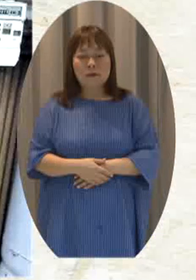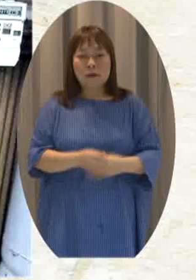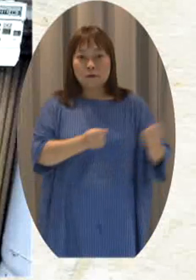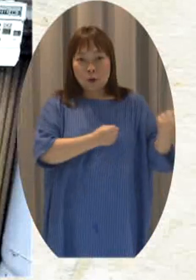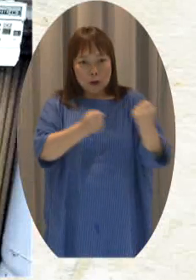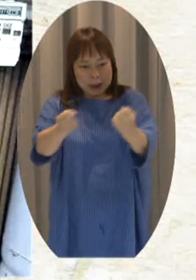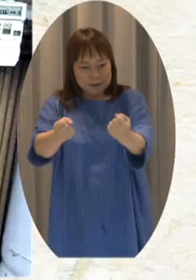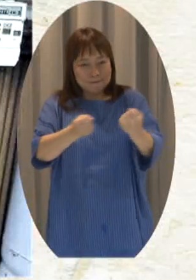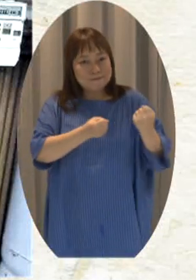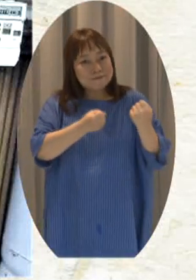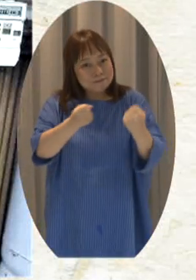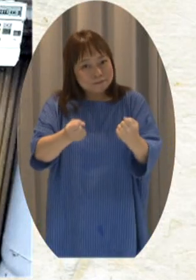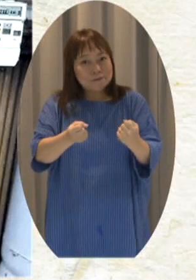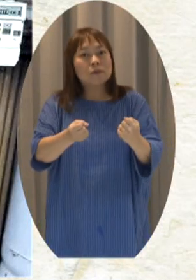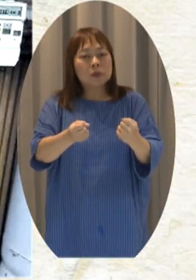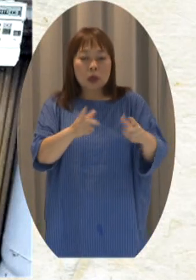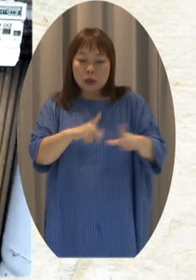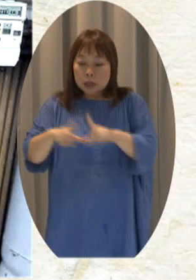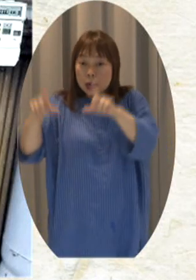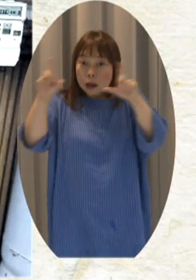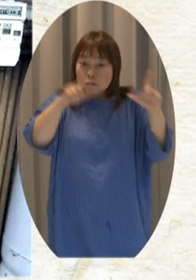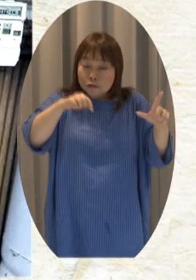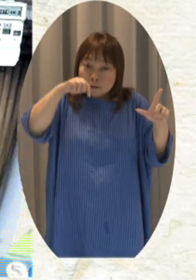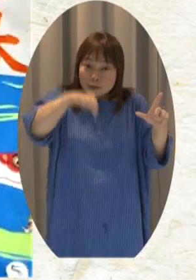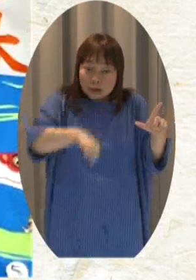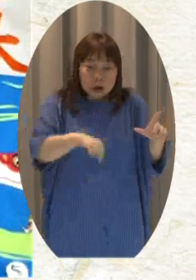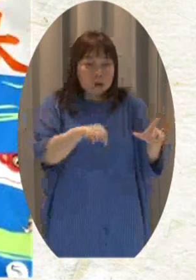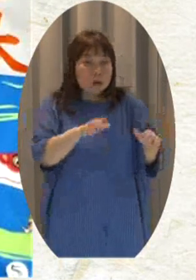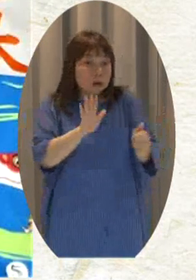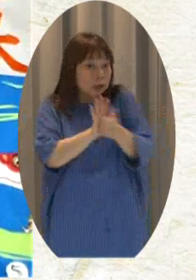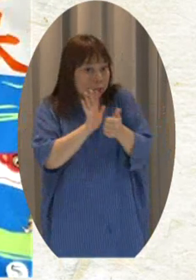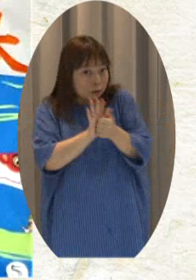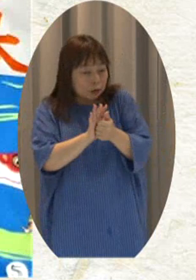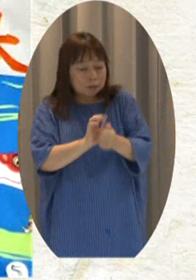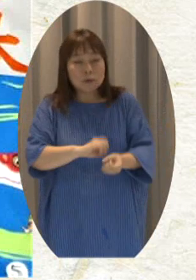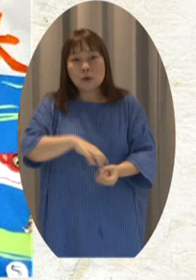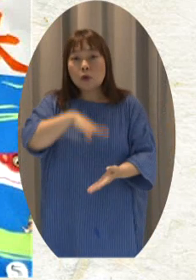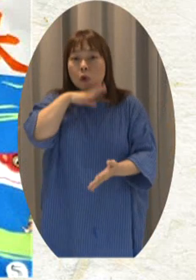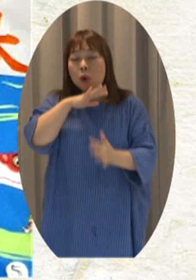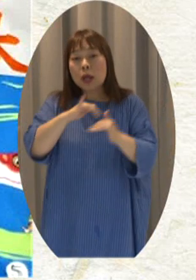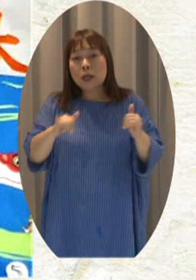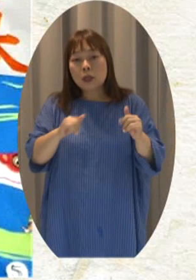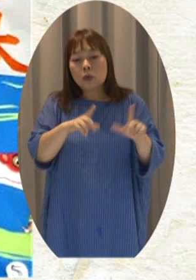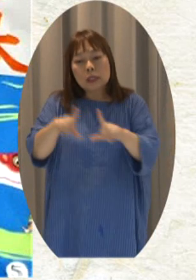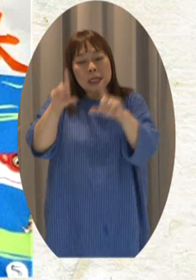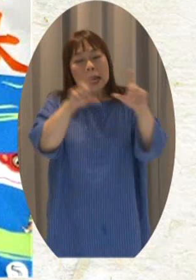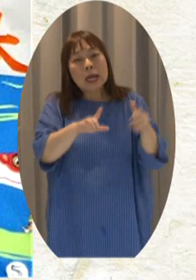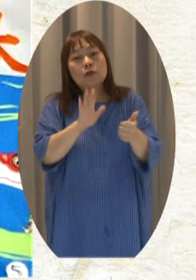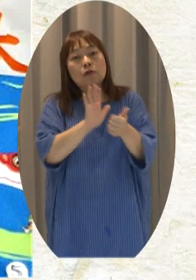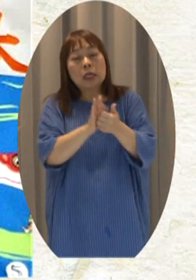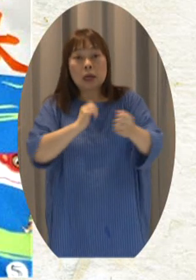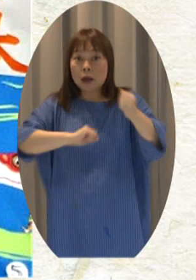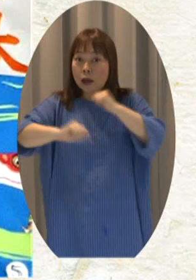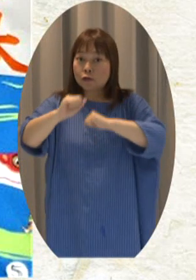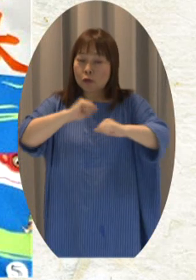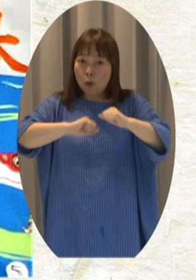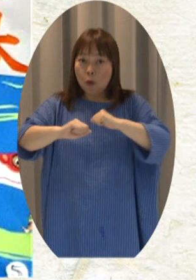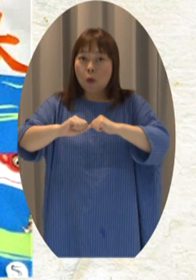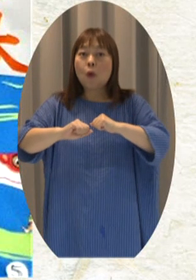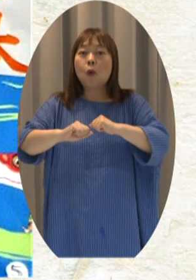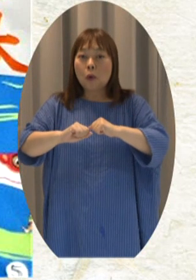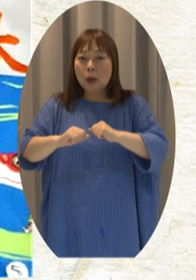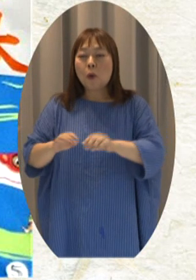送迎や生活の中の手助けなど、高齢者の生活支援活動はす